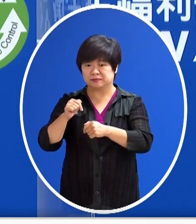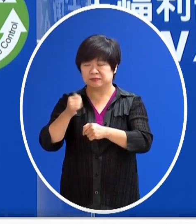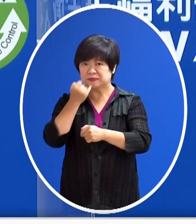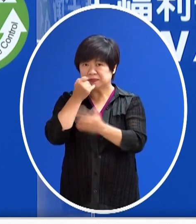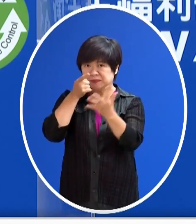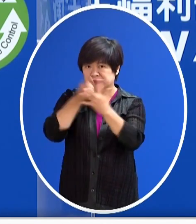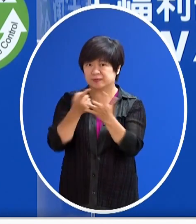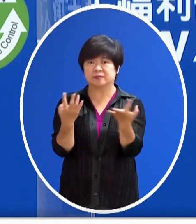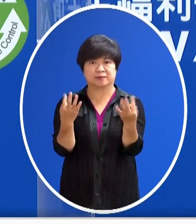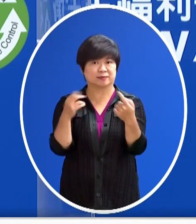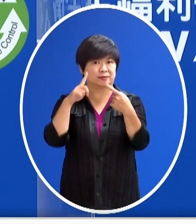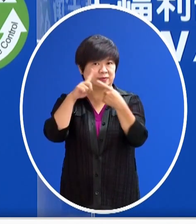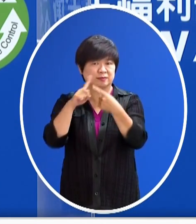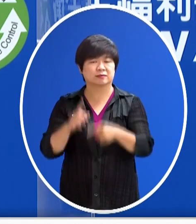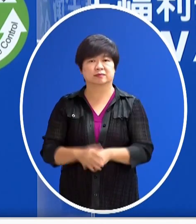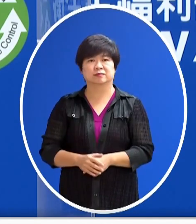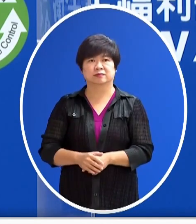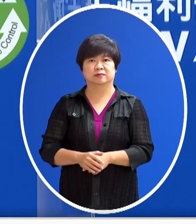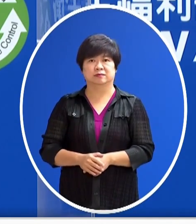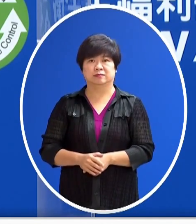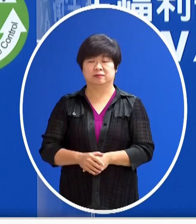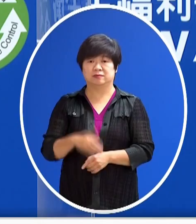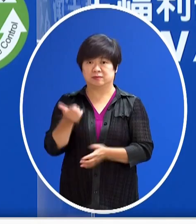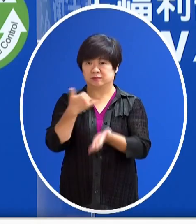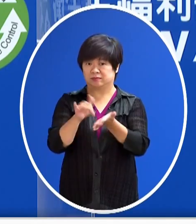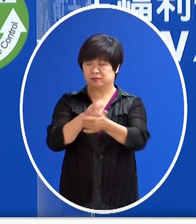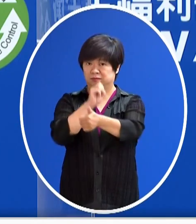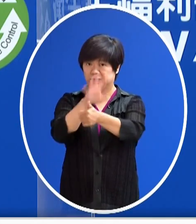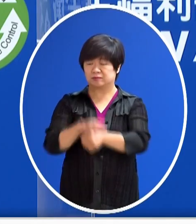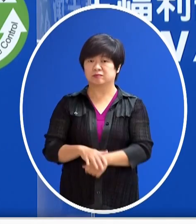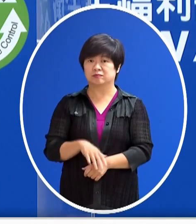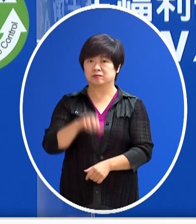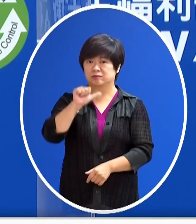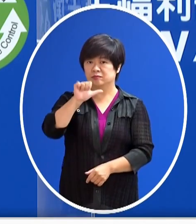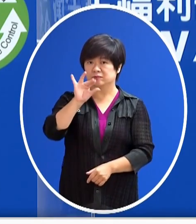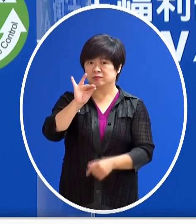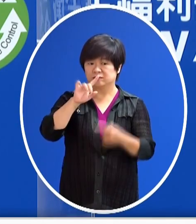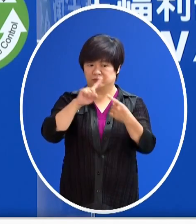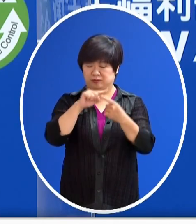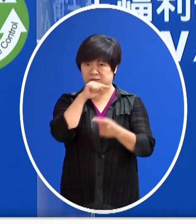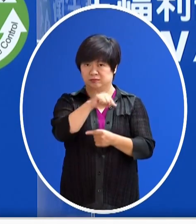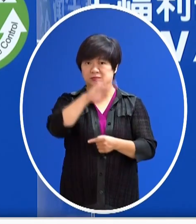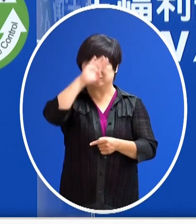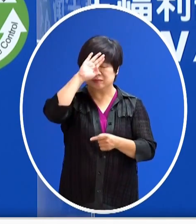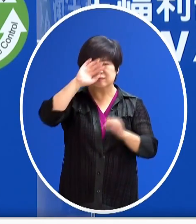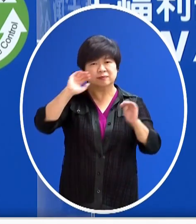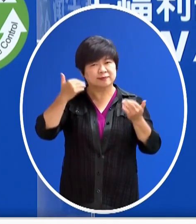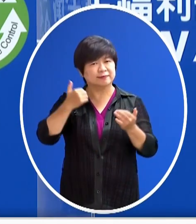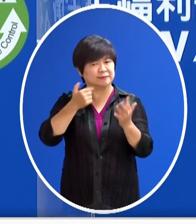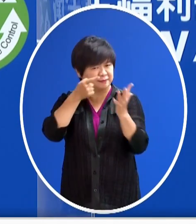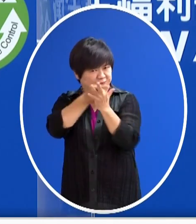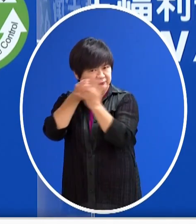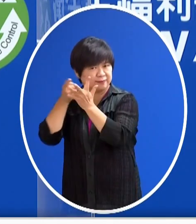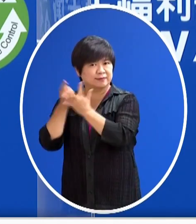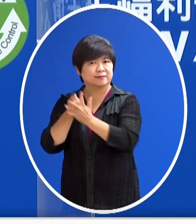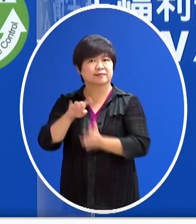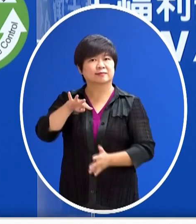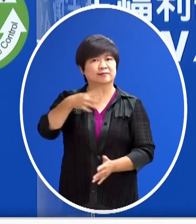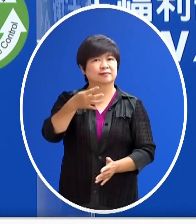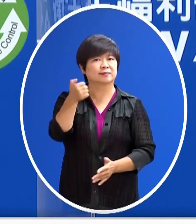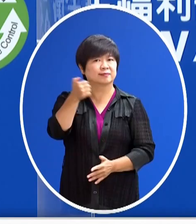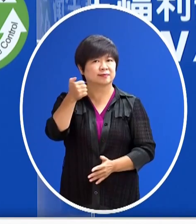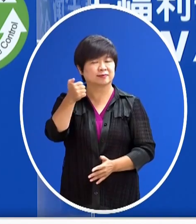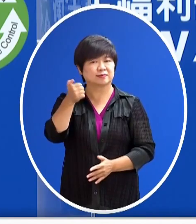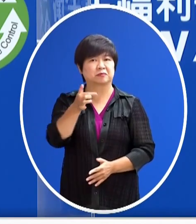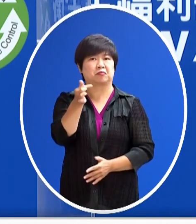人？我们大概真正是有500人是会有，但是我们会筛出个450个阳性的个案，